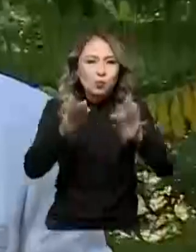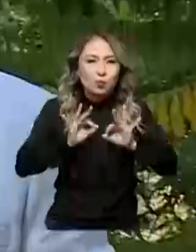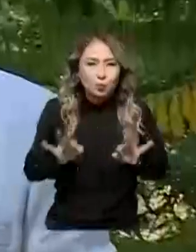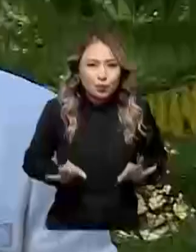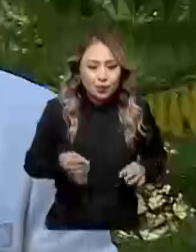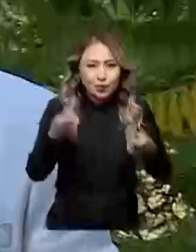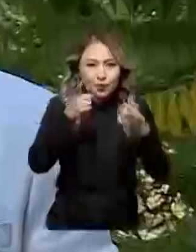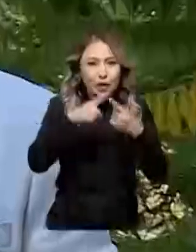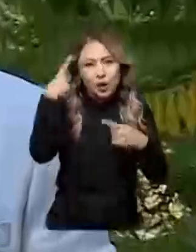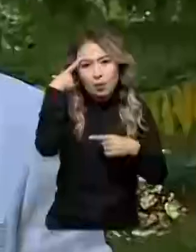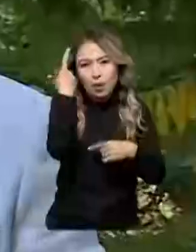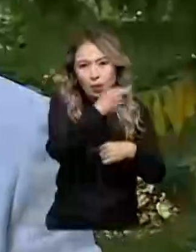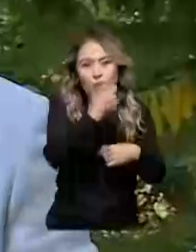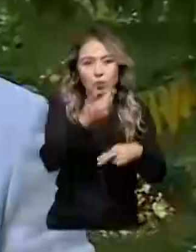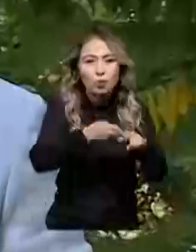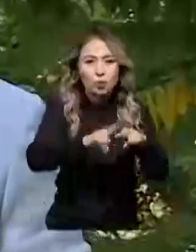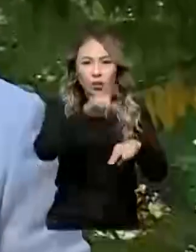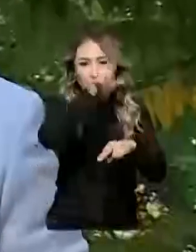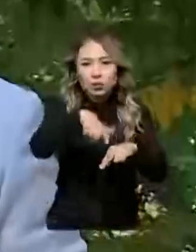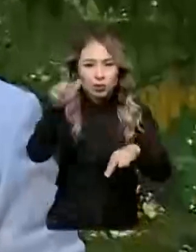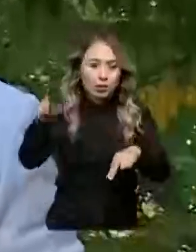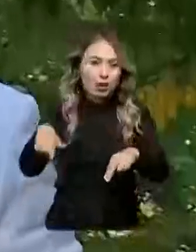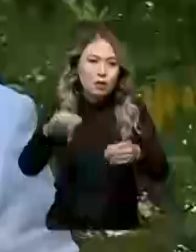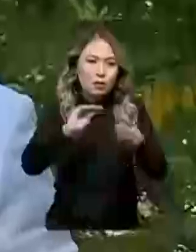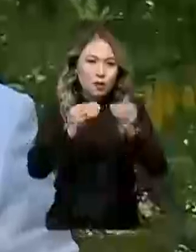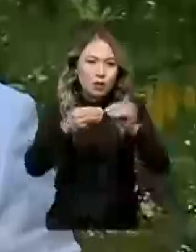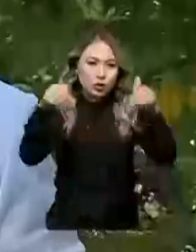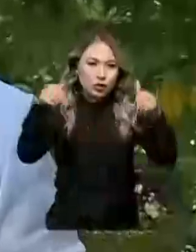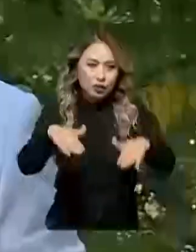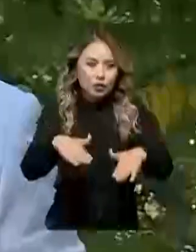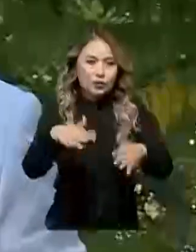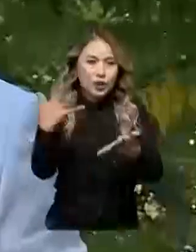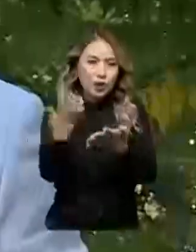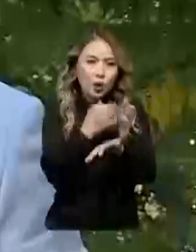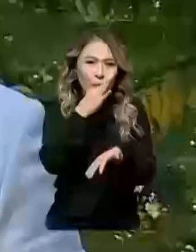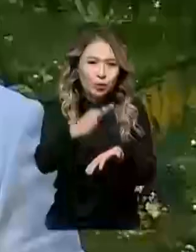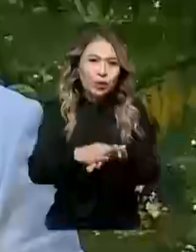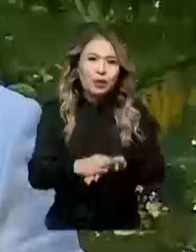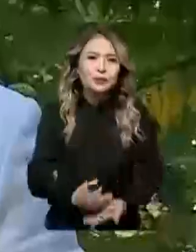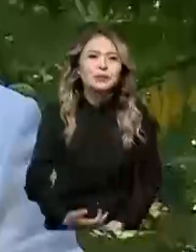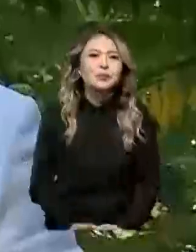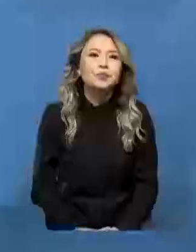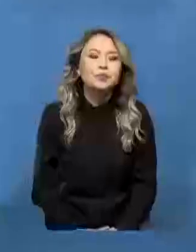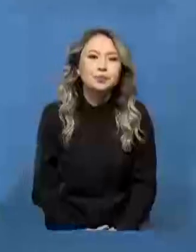бойынша хабарласып, ол кісілер бізге осы мәселенің шешімін тауып берді.